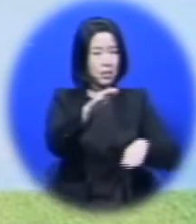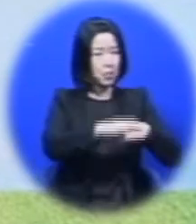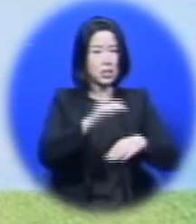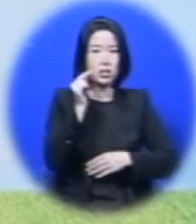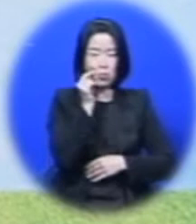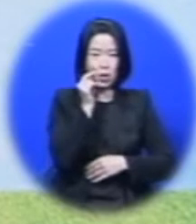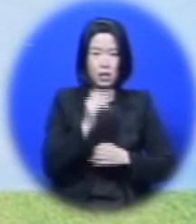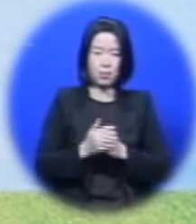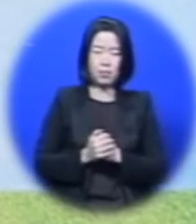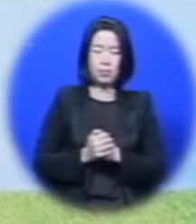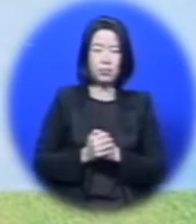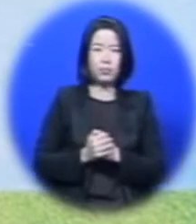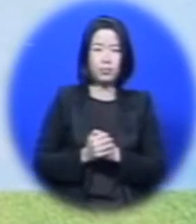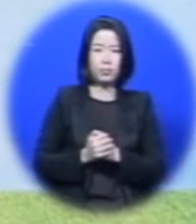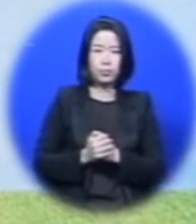못하느니라.